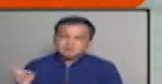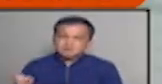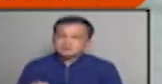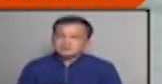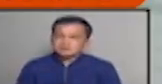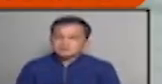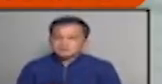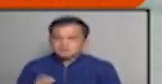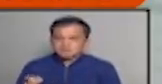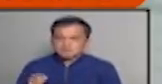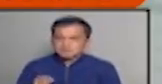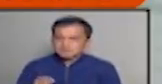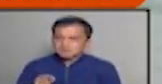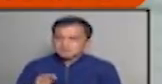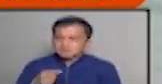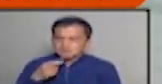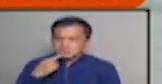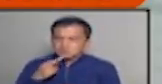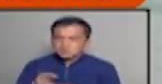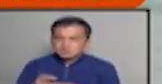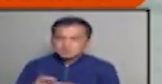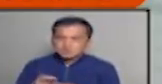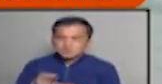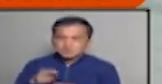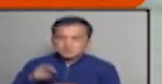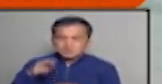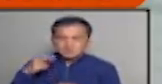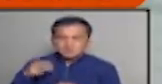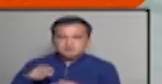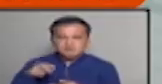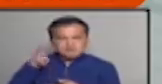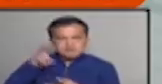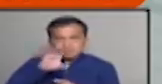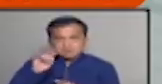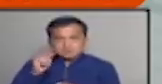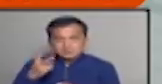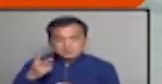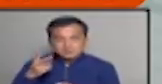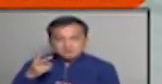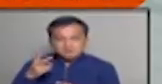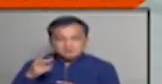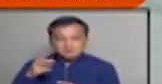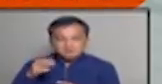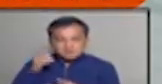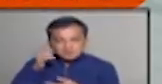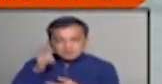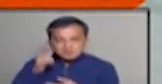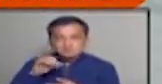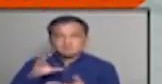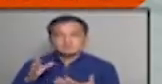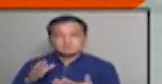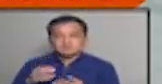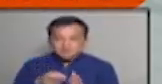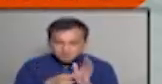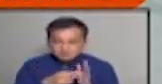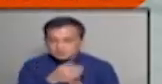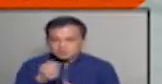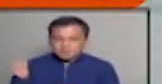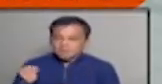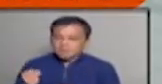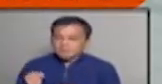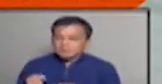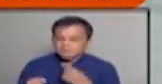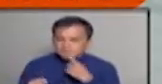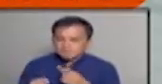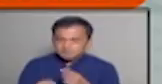At yung mismong recorder, nirequest na po natin kunin din yung recorder ng CCTV. So, talagang